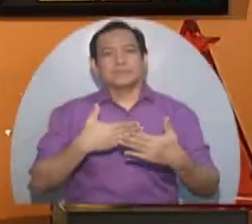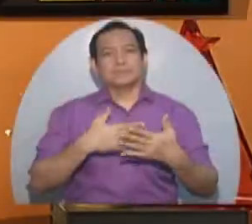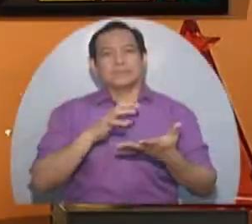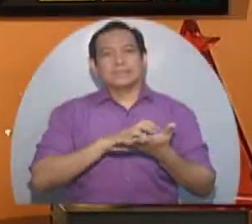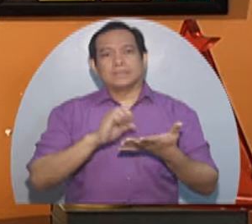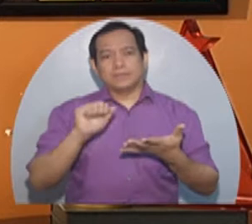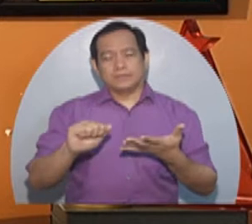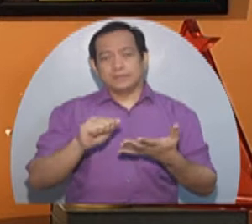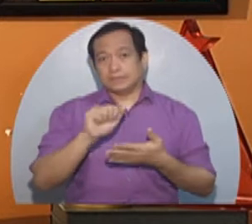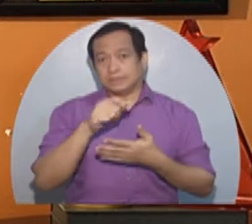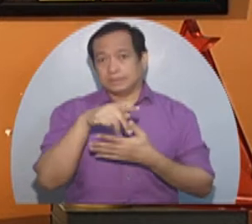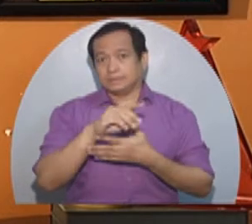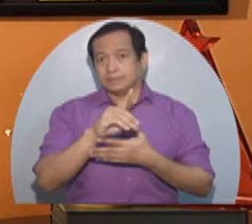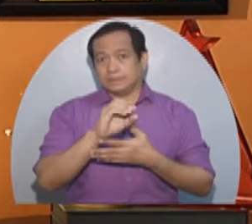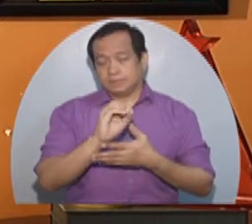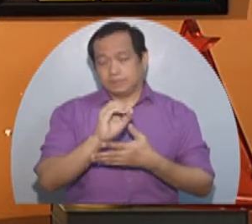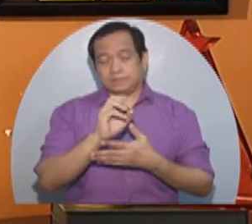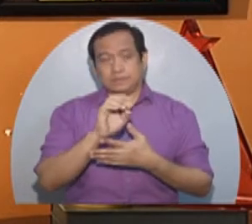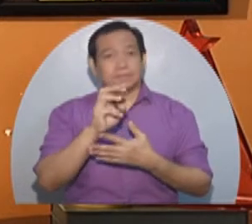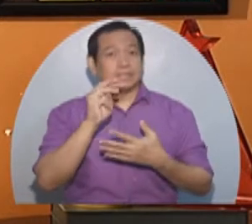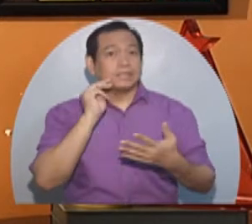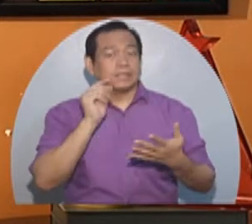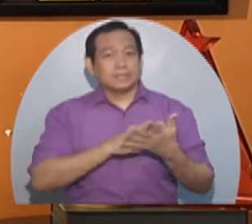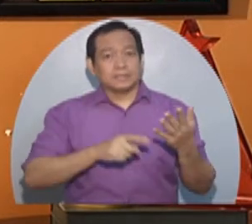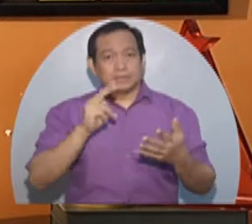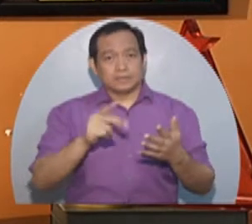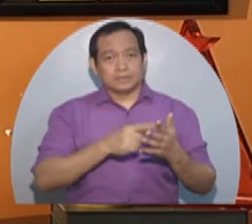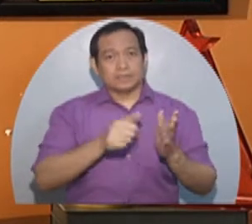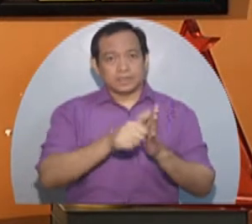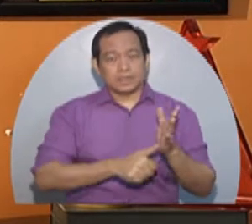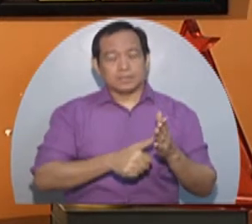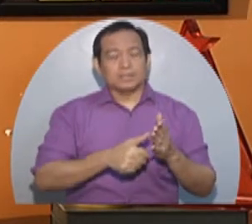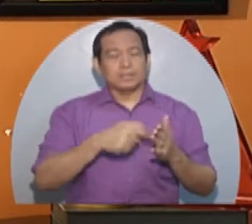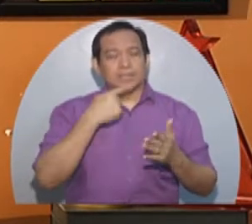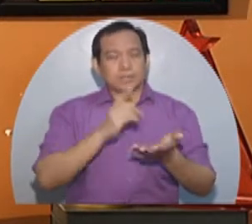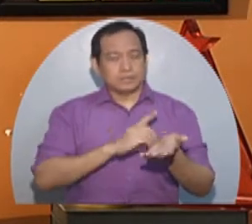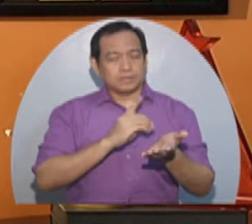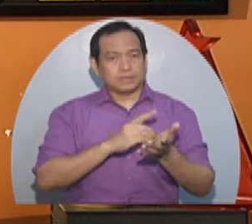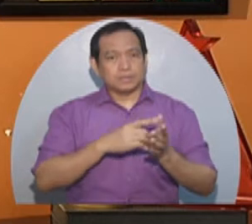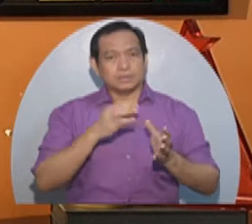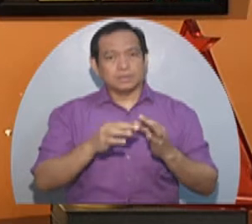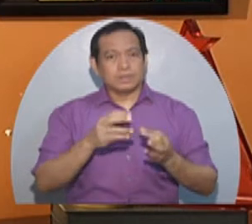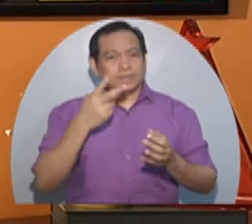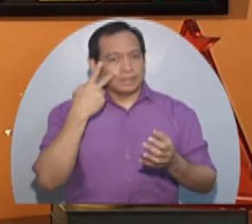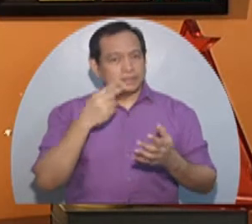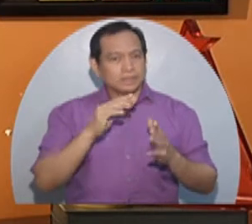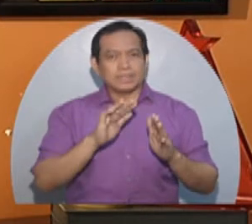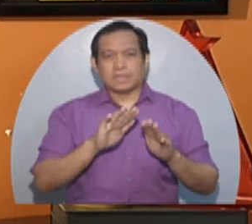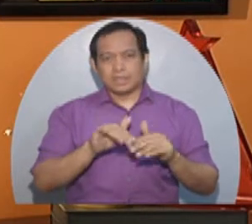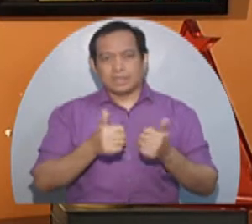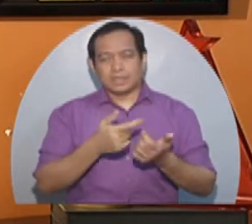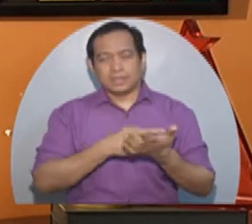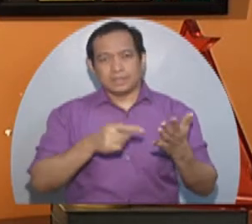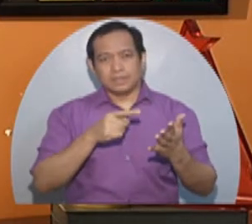Bago tanggalin ang abdo ni Aling Maria, kinakailangan muna siyang operahan sa puso. Ito ay ayon sa kanyang doktor. Nakita naman natin ang